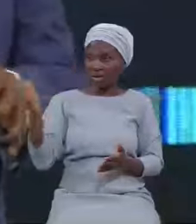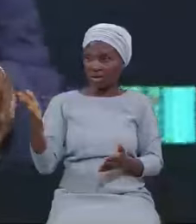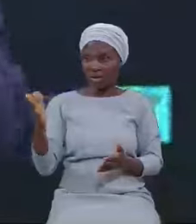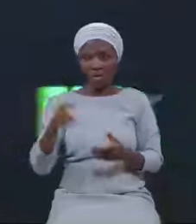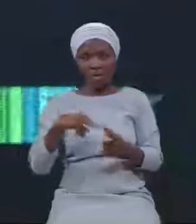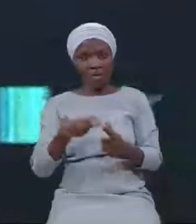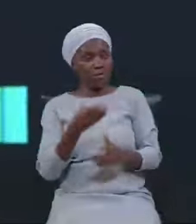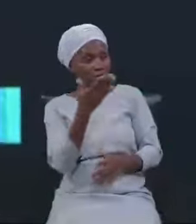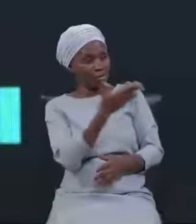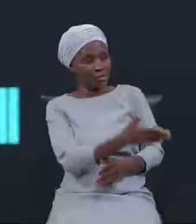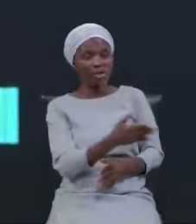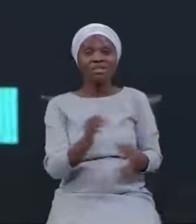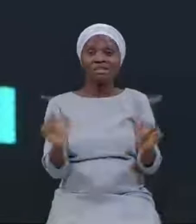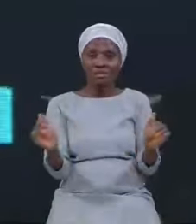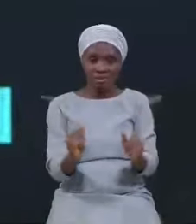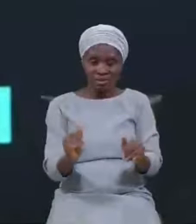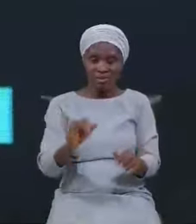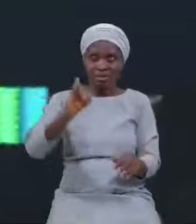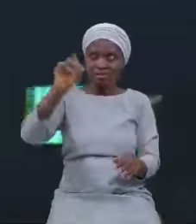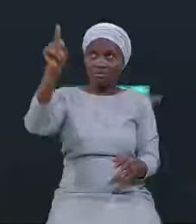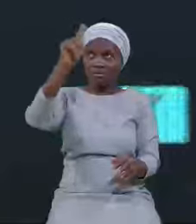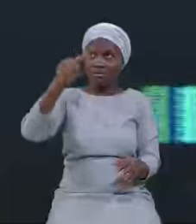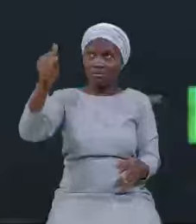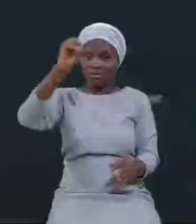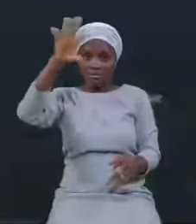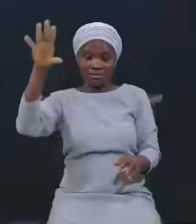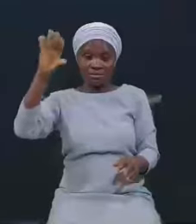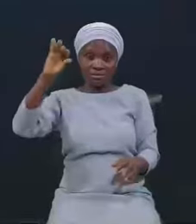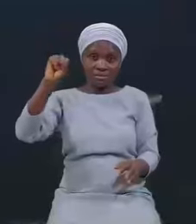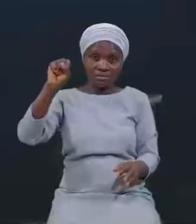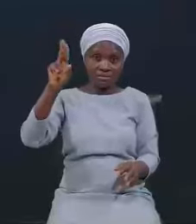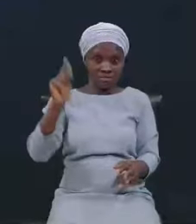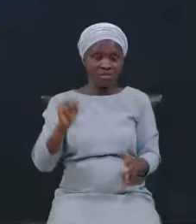sait tout le monde. Et on dit, l'Éternel est comme ça.